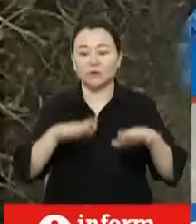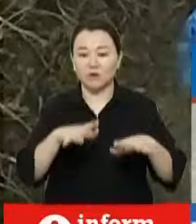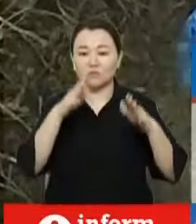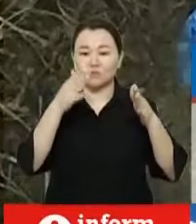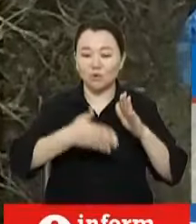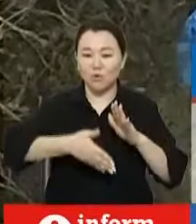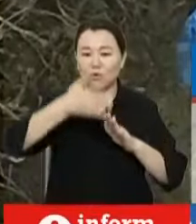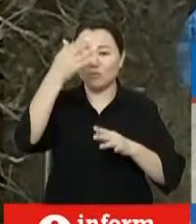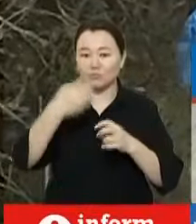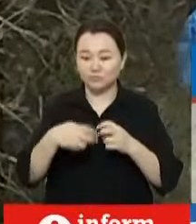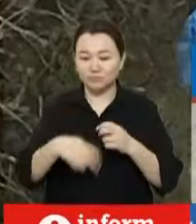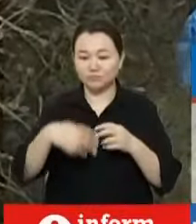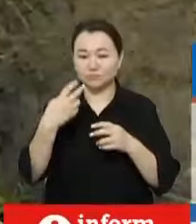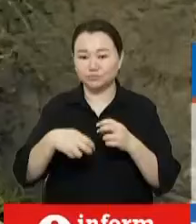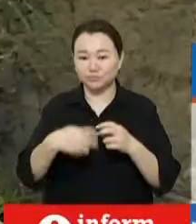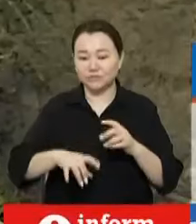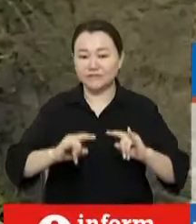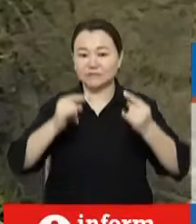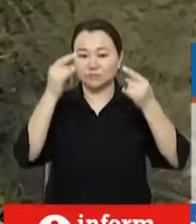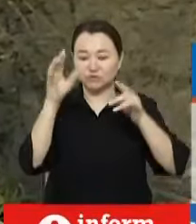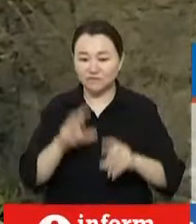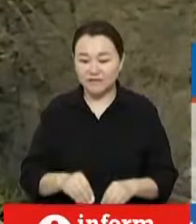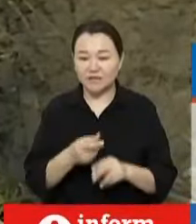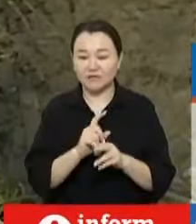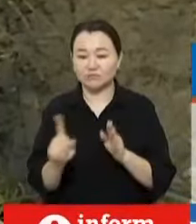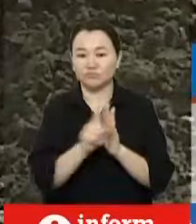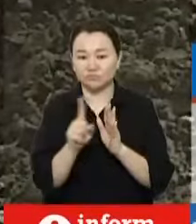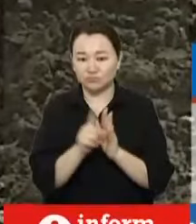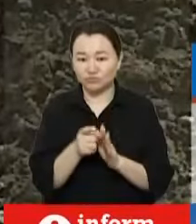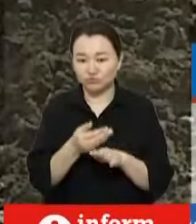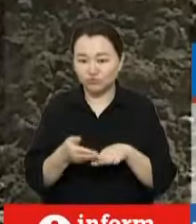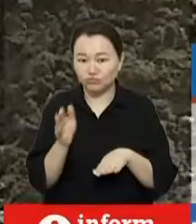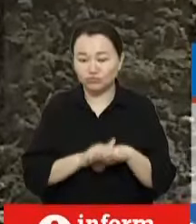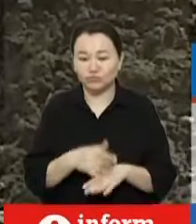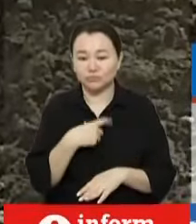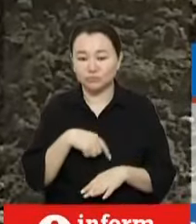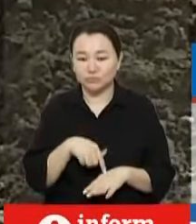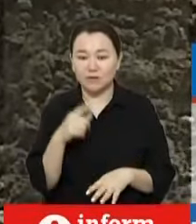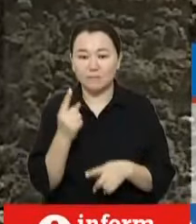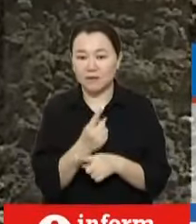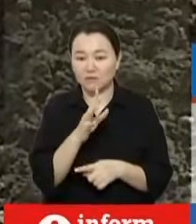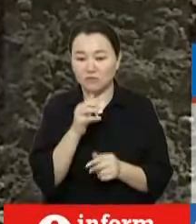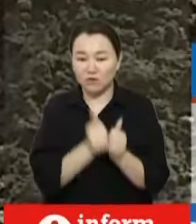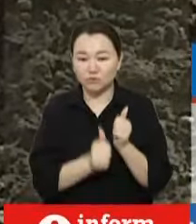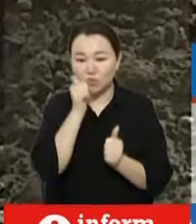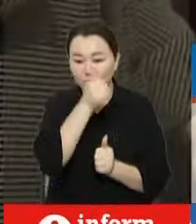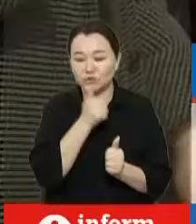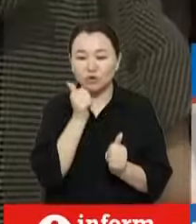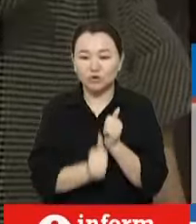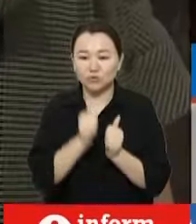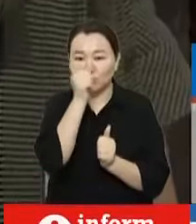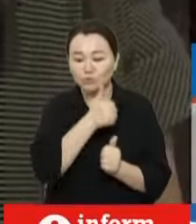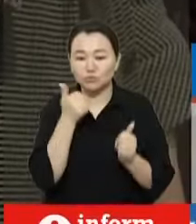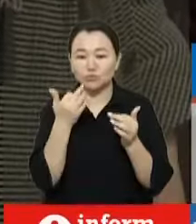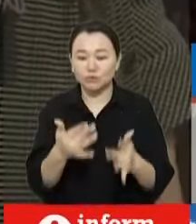сөгіліп, кірпіштері үгітіліп жатыр екен. Тұрғындарға ары-бері қатынау да қиындай түсіпті. Бірінші рет емес, жылдағысы осы, жылдағысы осы.